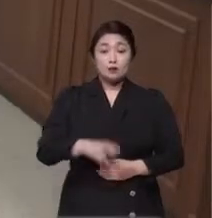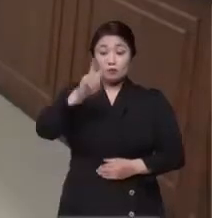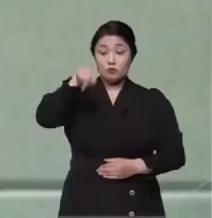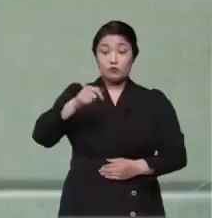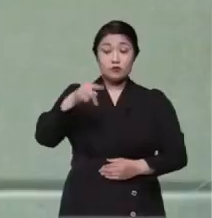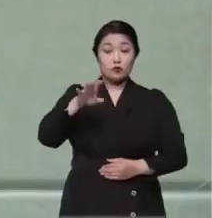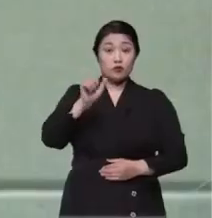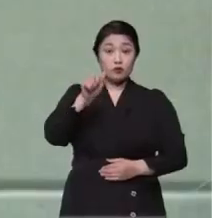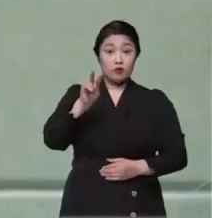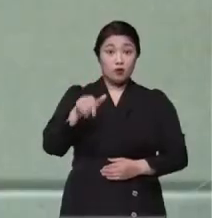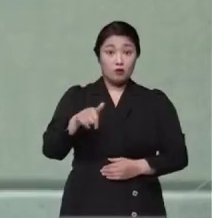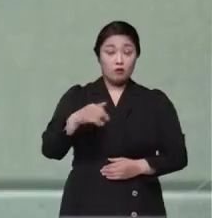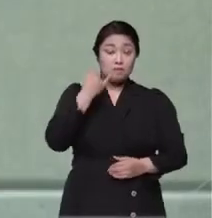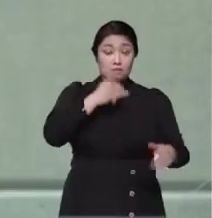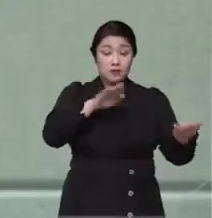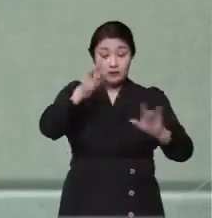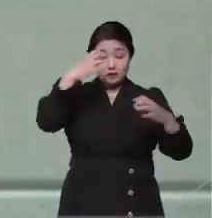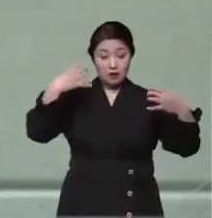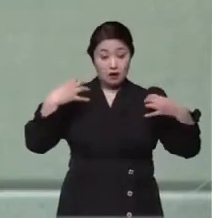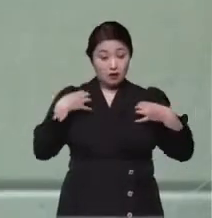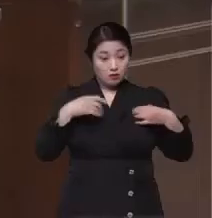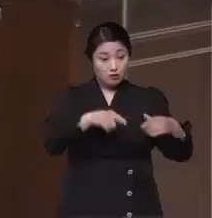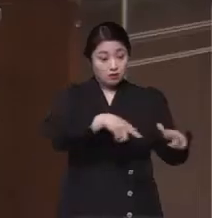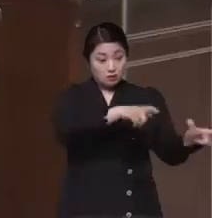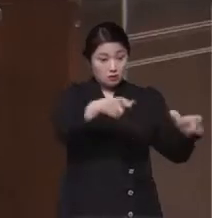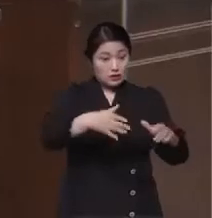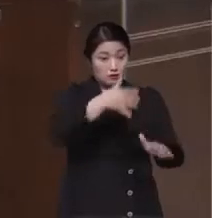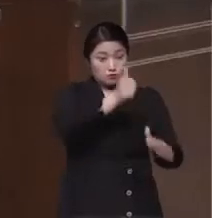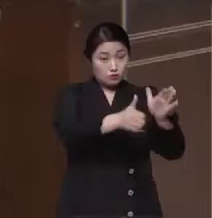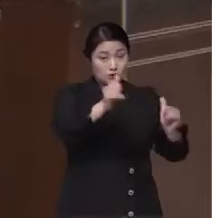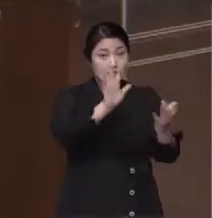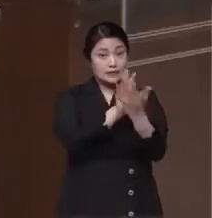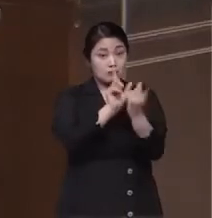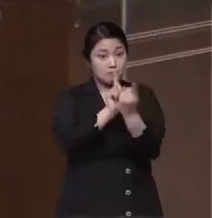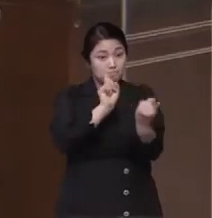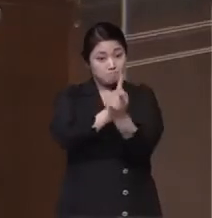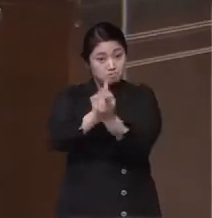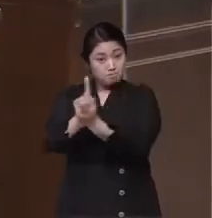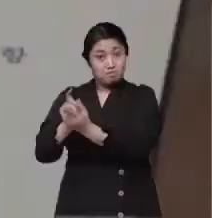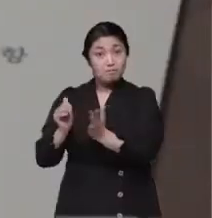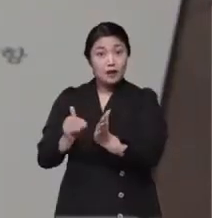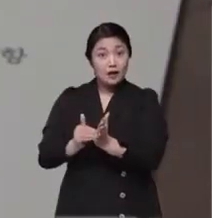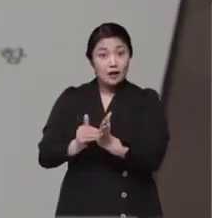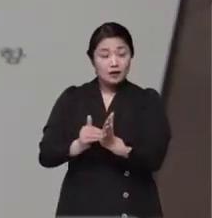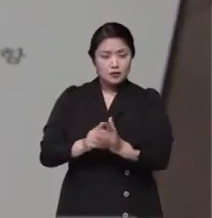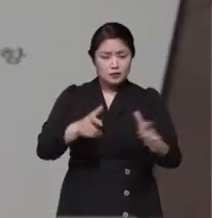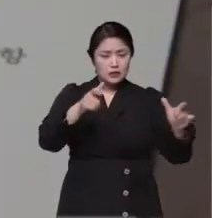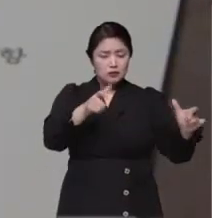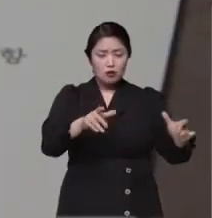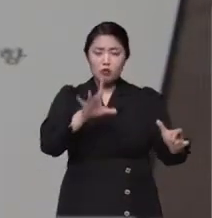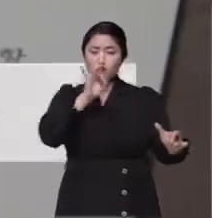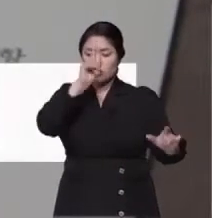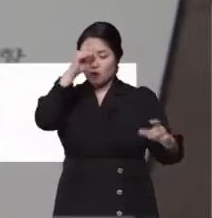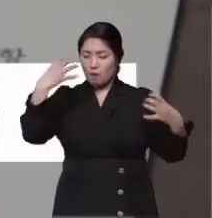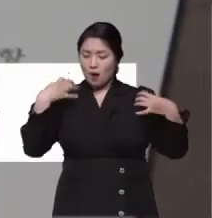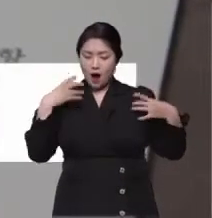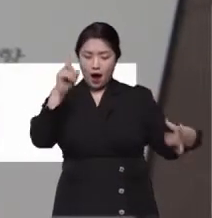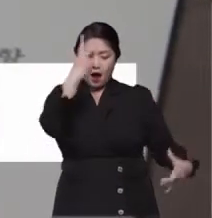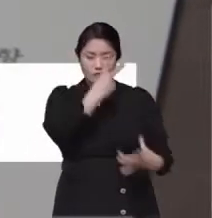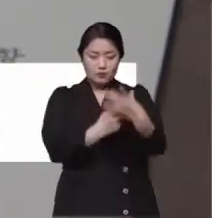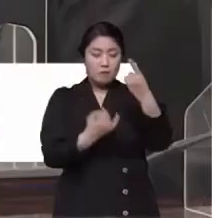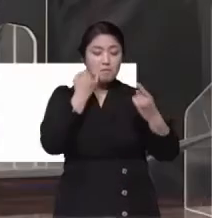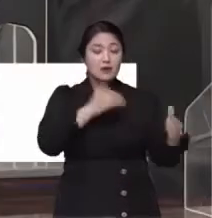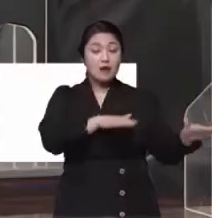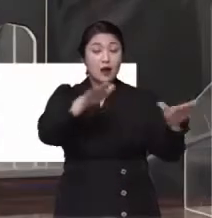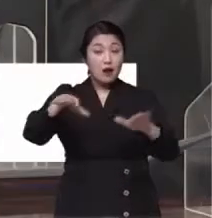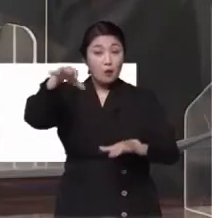문성혁 해양수산부 장관이 전남 서남권 시장군수 8명을 직접 만났습니다. 지역과 중앙이 하나되어 바다로라는